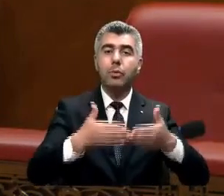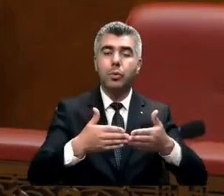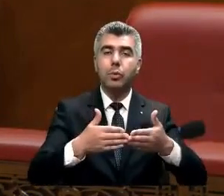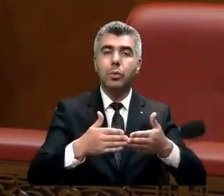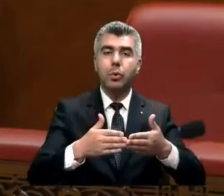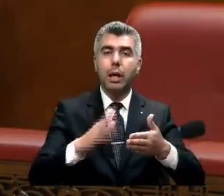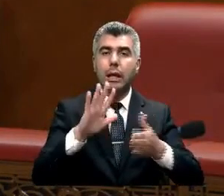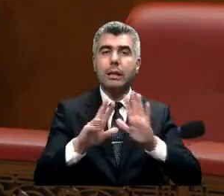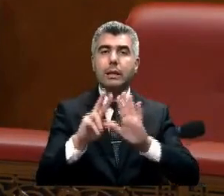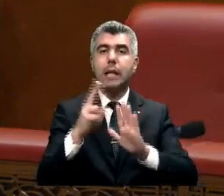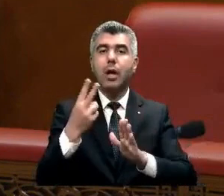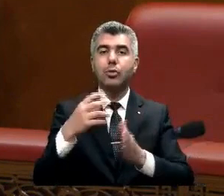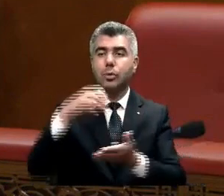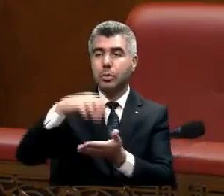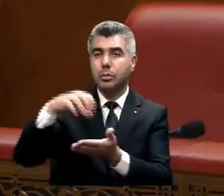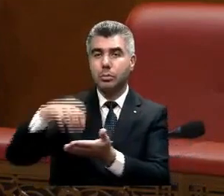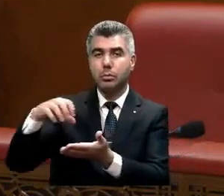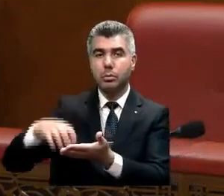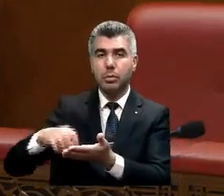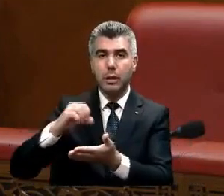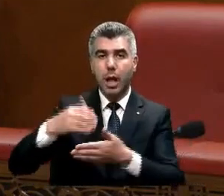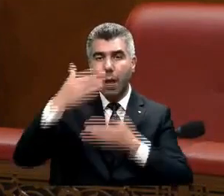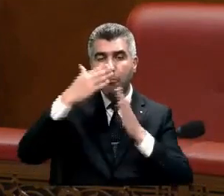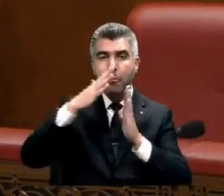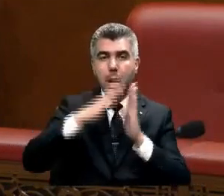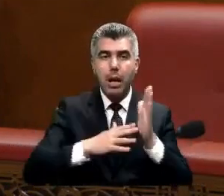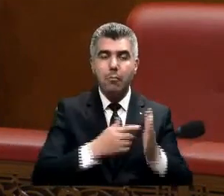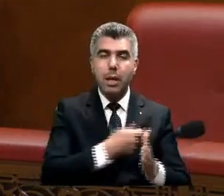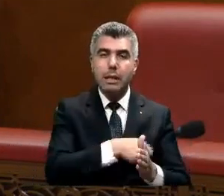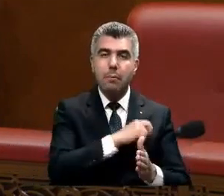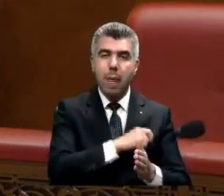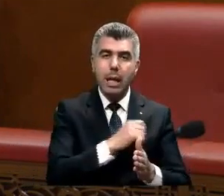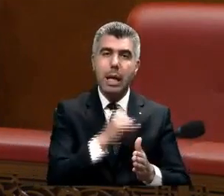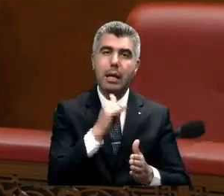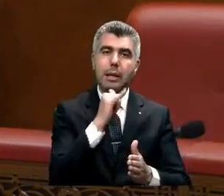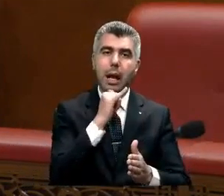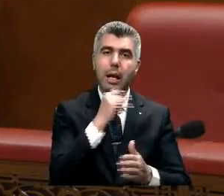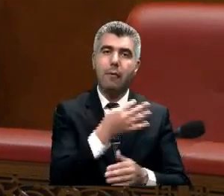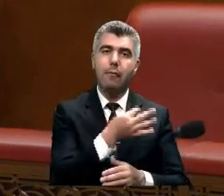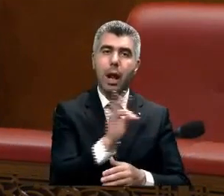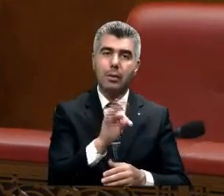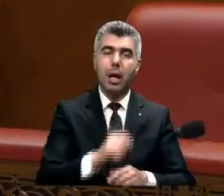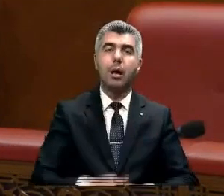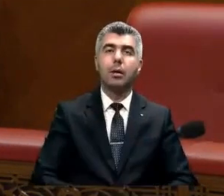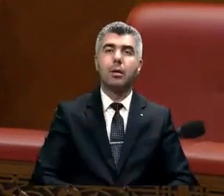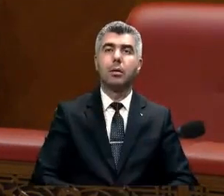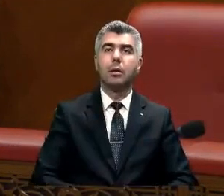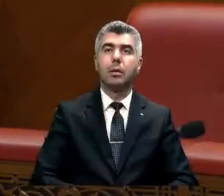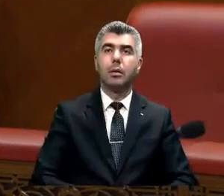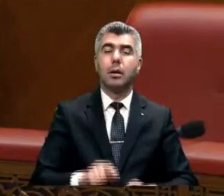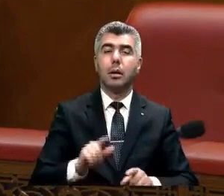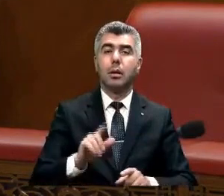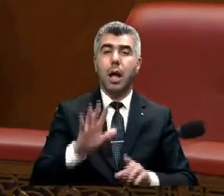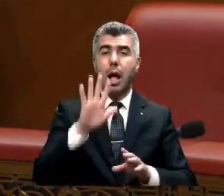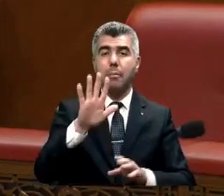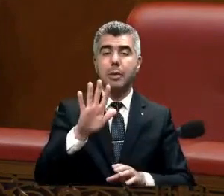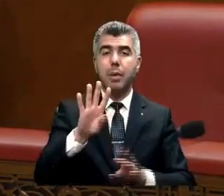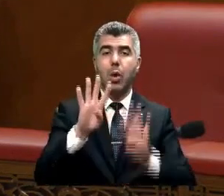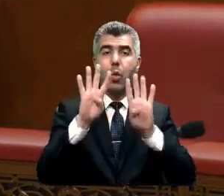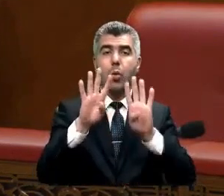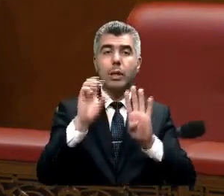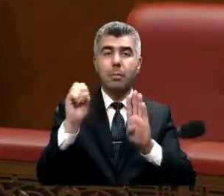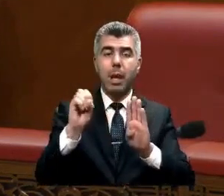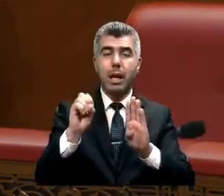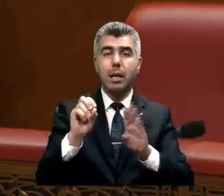بحري لربط الموانئ المغربية بنظيرتها في إسبانيا وفرنسا وإيطاليا، وذلك لتأمين 538